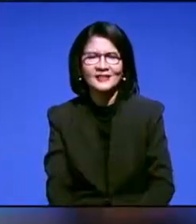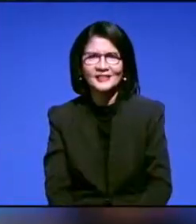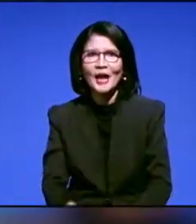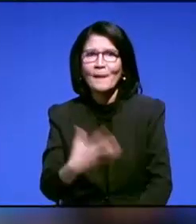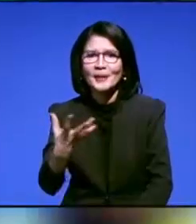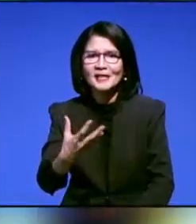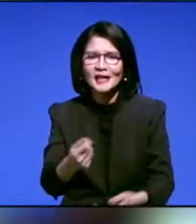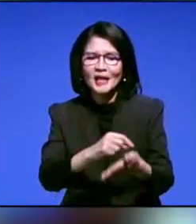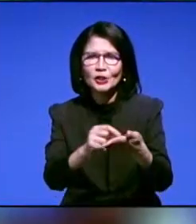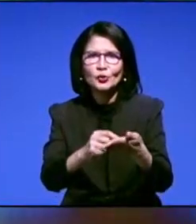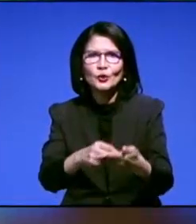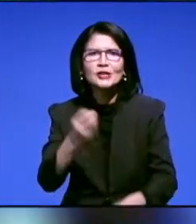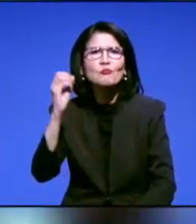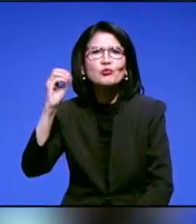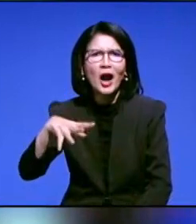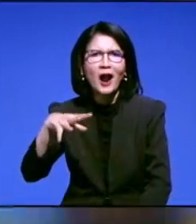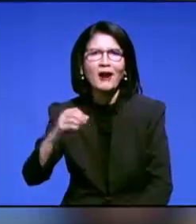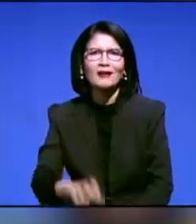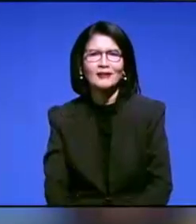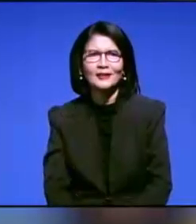log report untuk mengakali pajak.